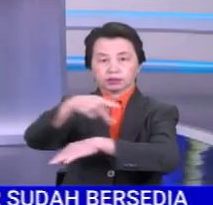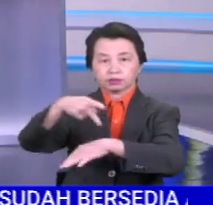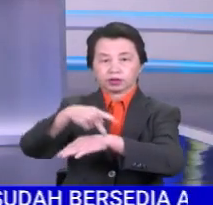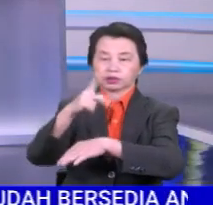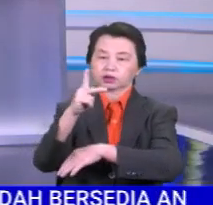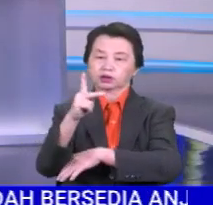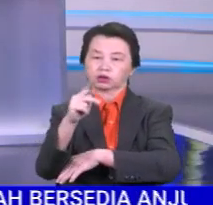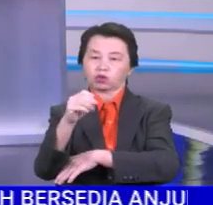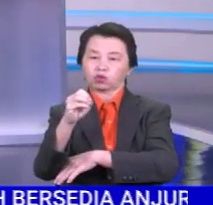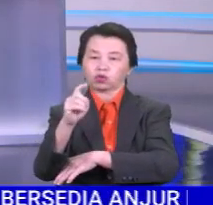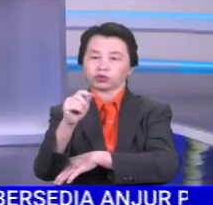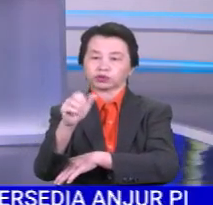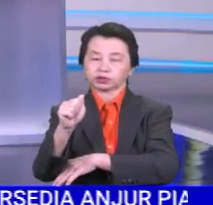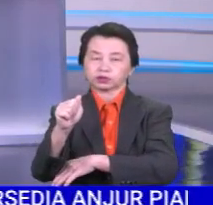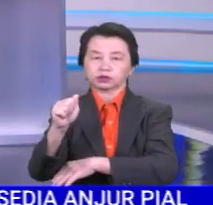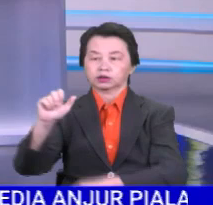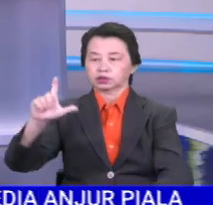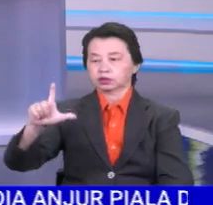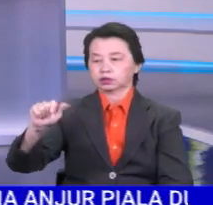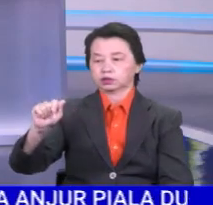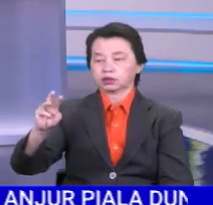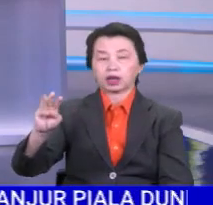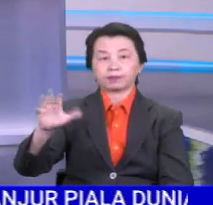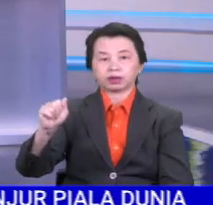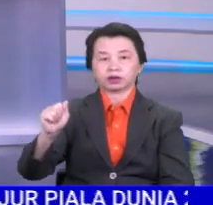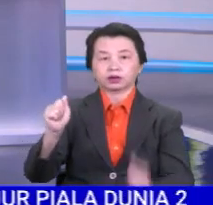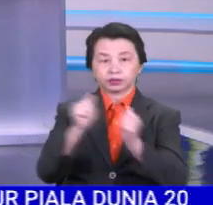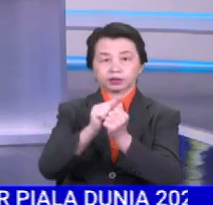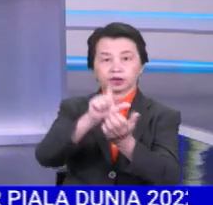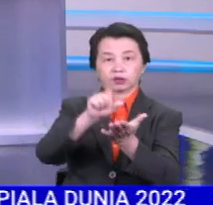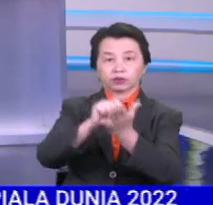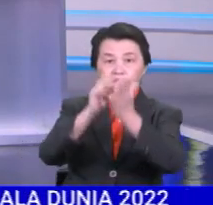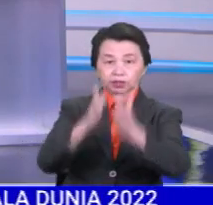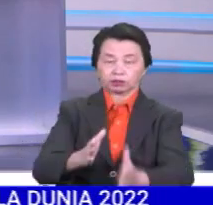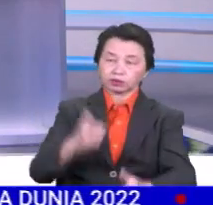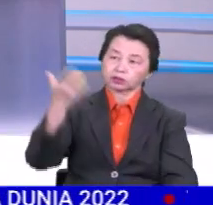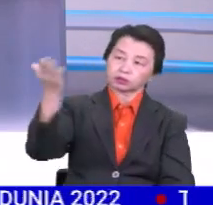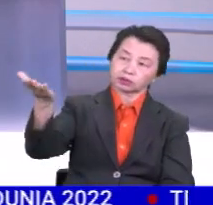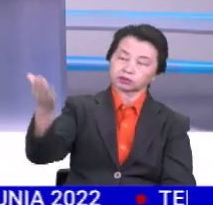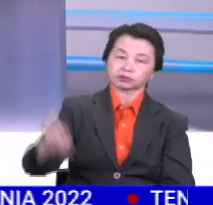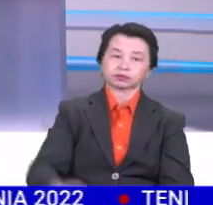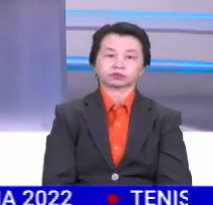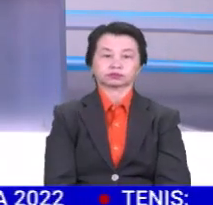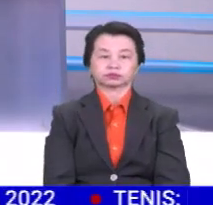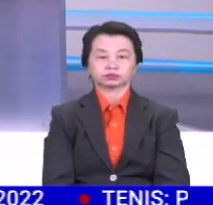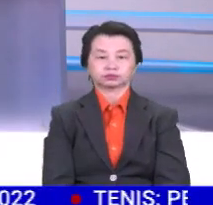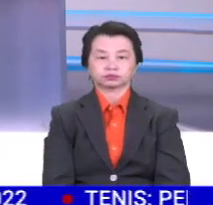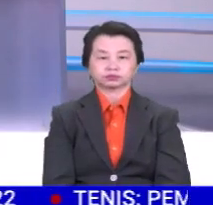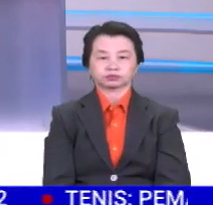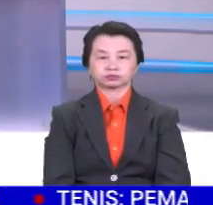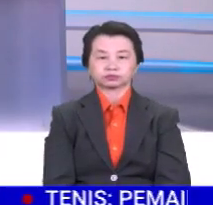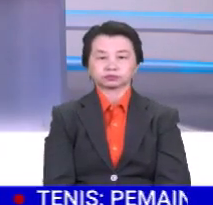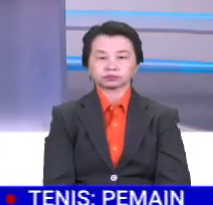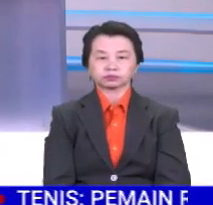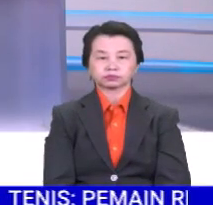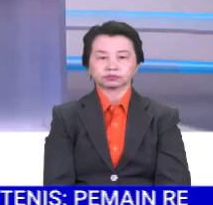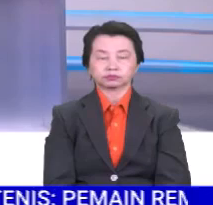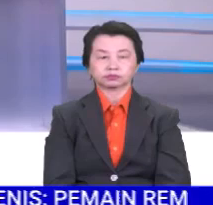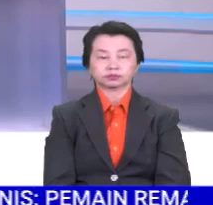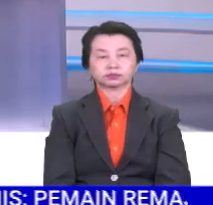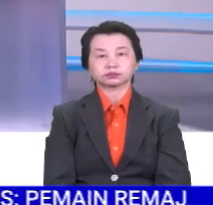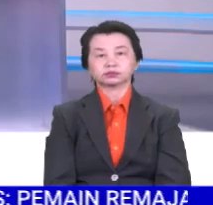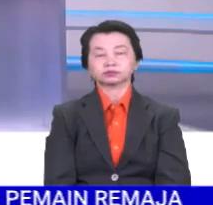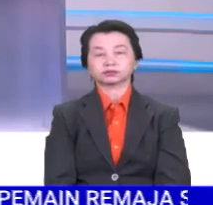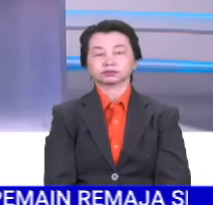Lama. Untuk perincian lanjut, kita bersama wartawan Hanisma Ismail di lokasi. Hanisma.